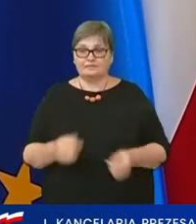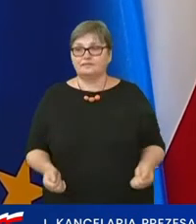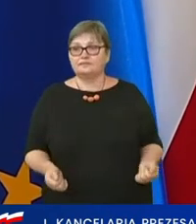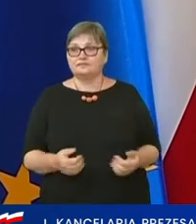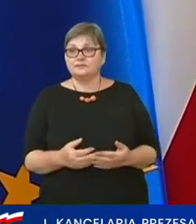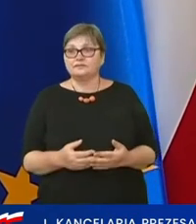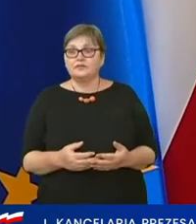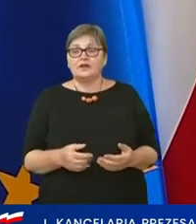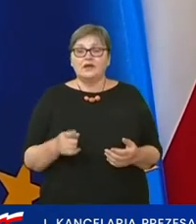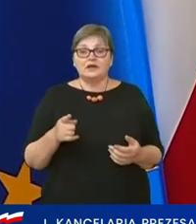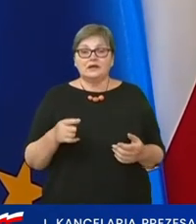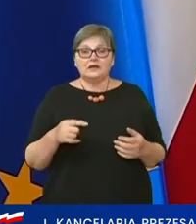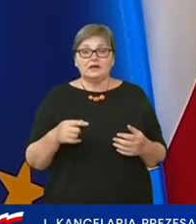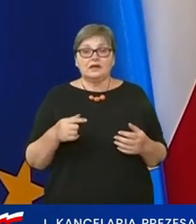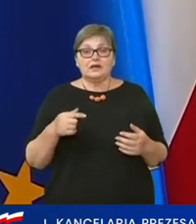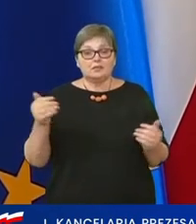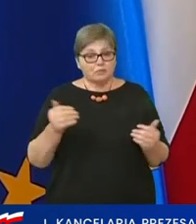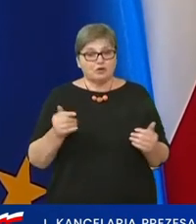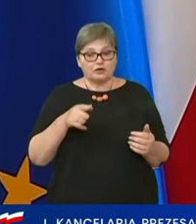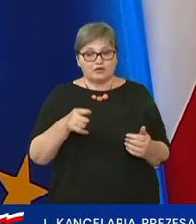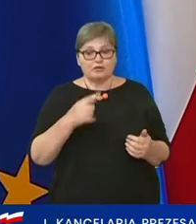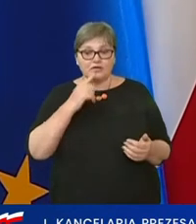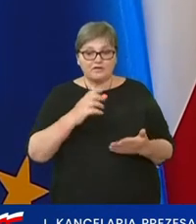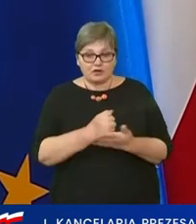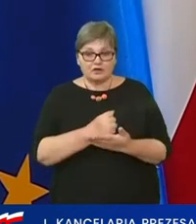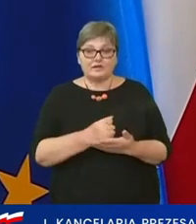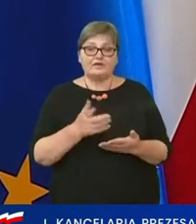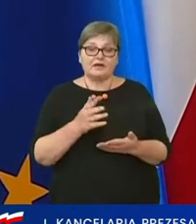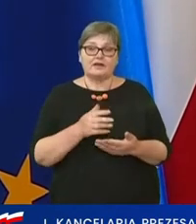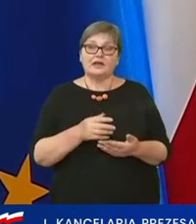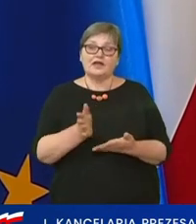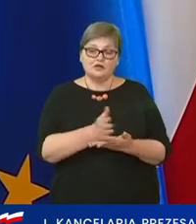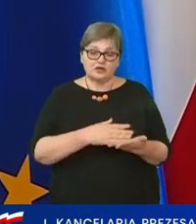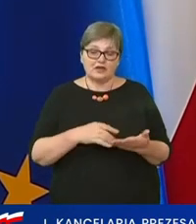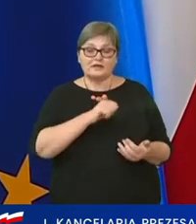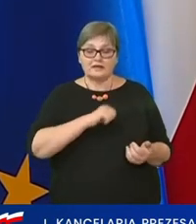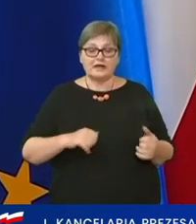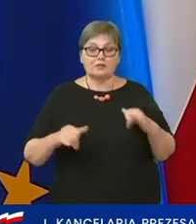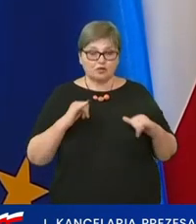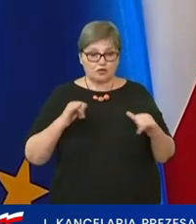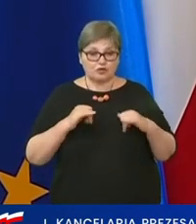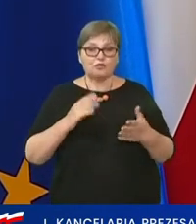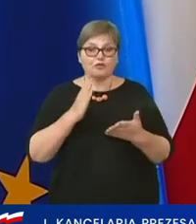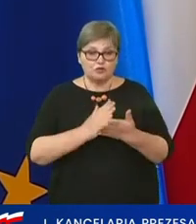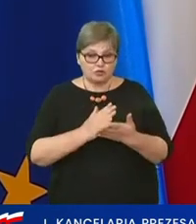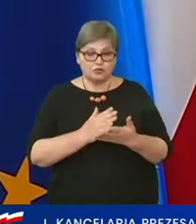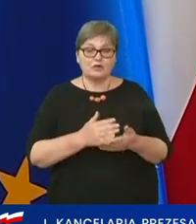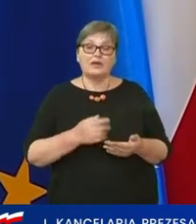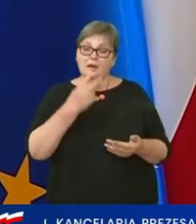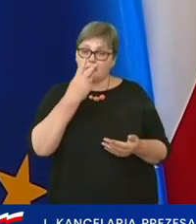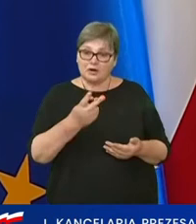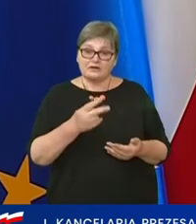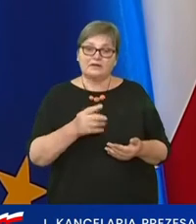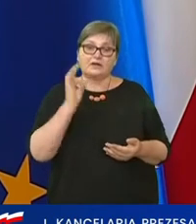które mogą być zastosowane przez marszałków część samorządów część województw już przedstawił swoje programy